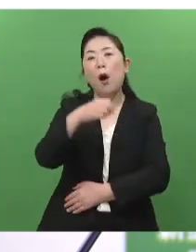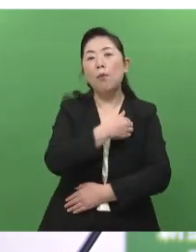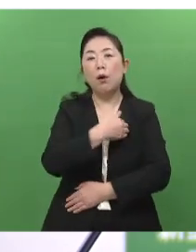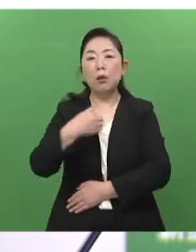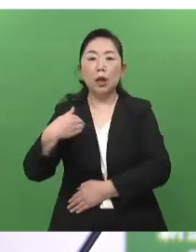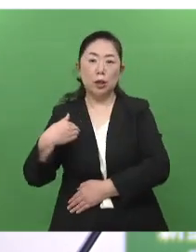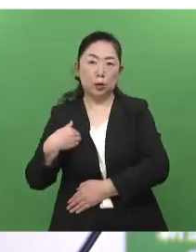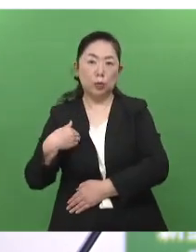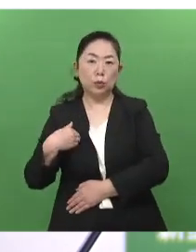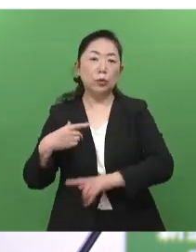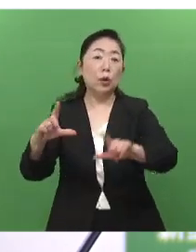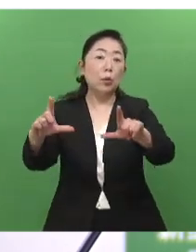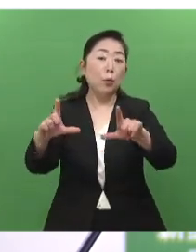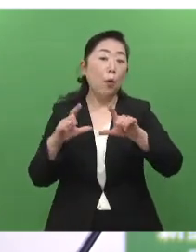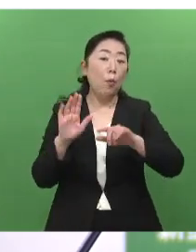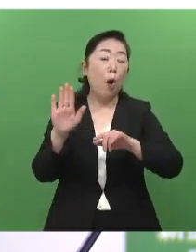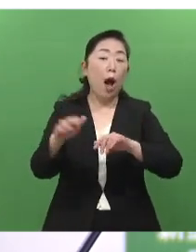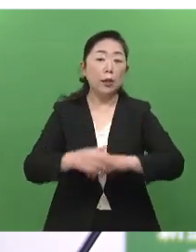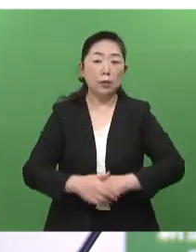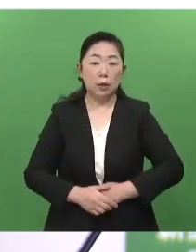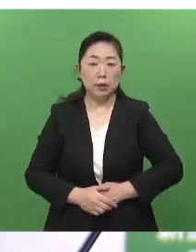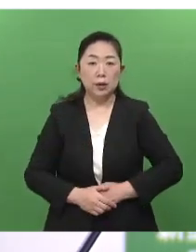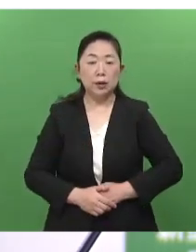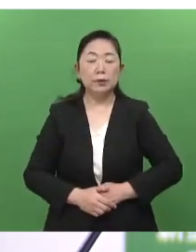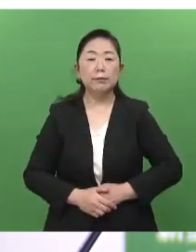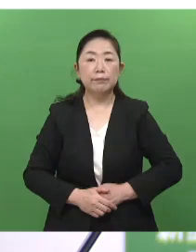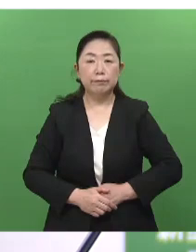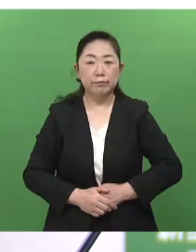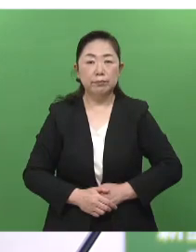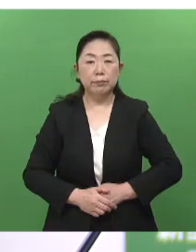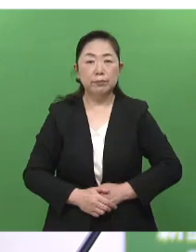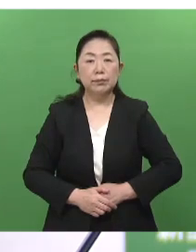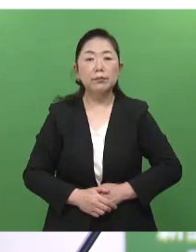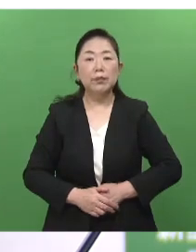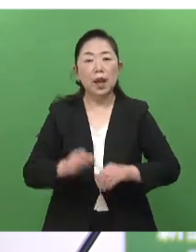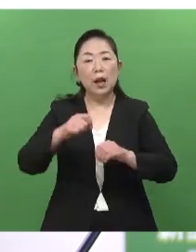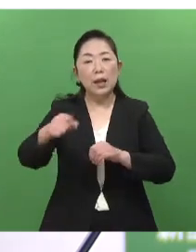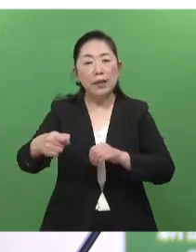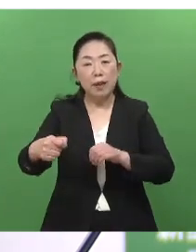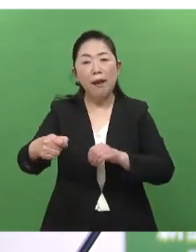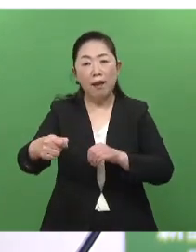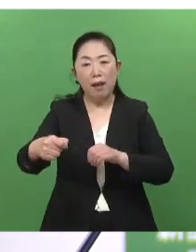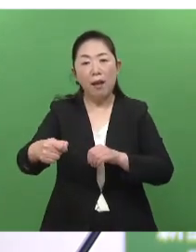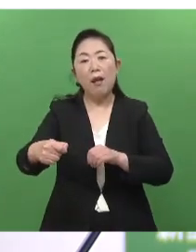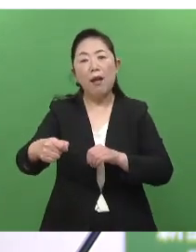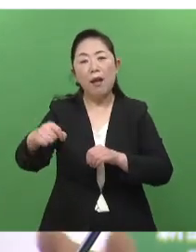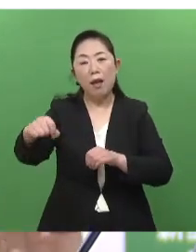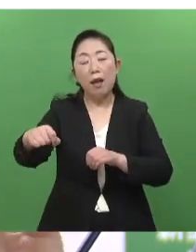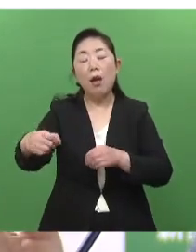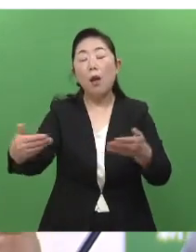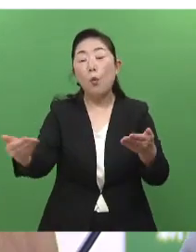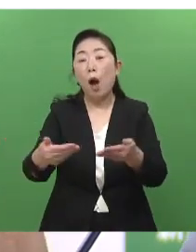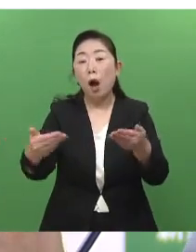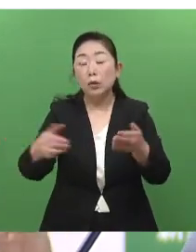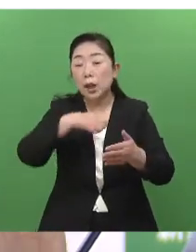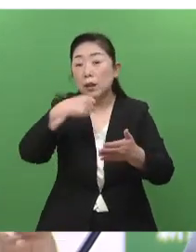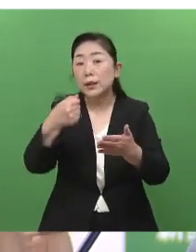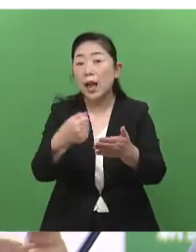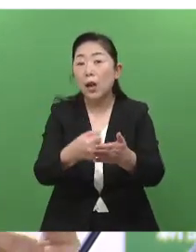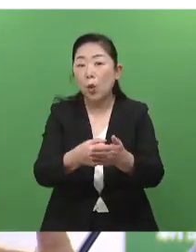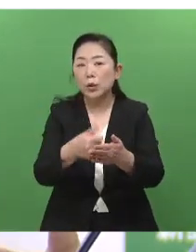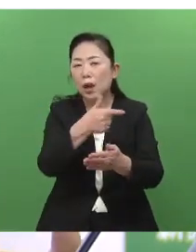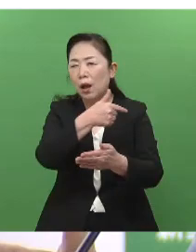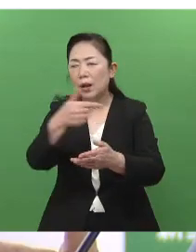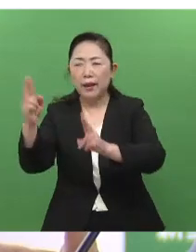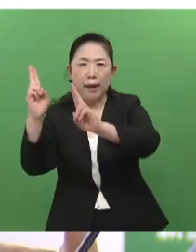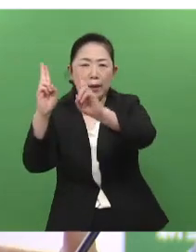きております。ですからそういったテレワークで成功している、もうとても有名な大企